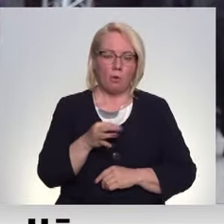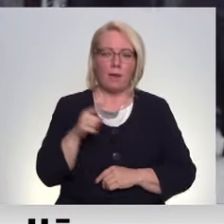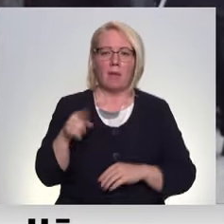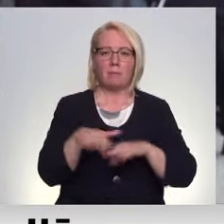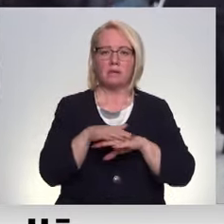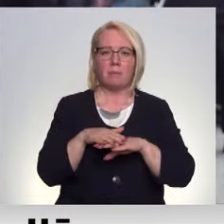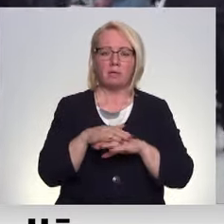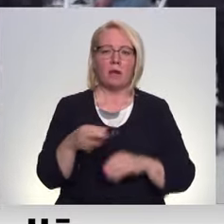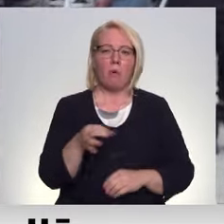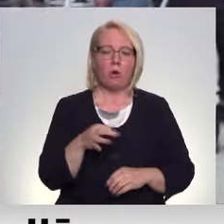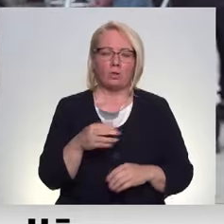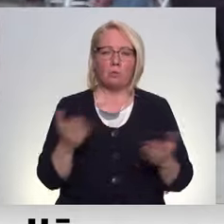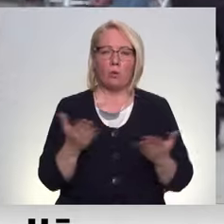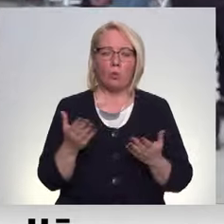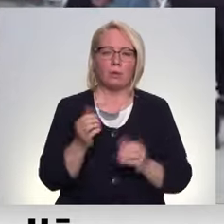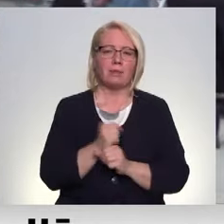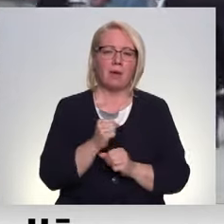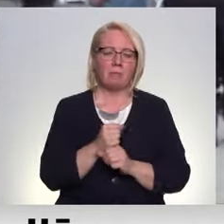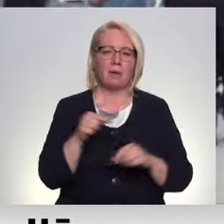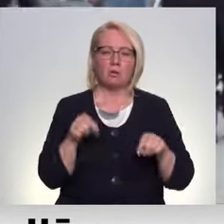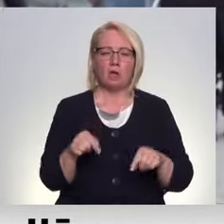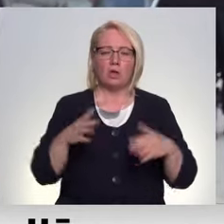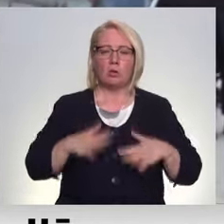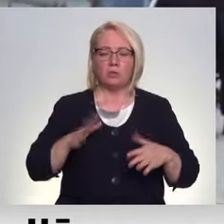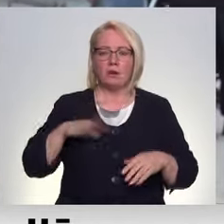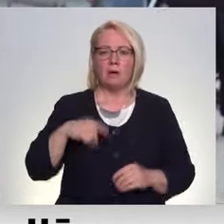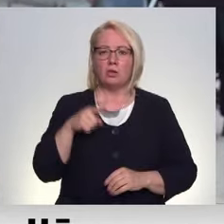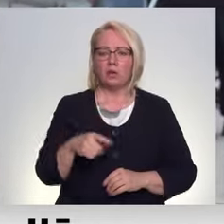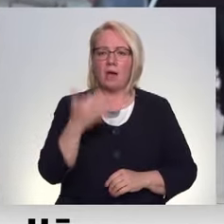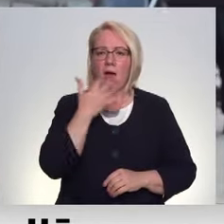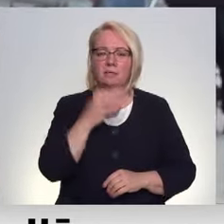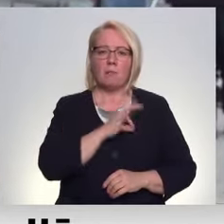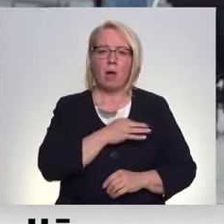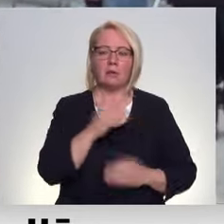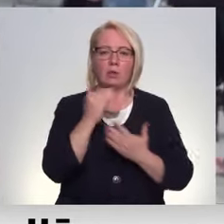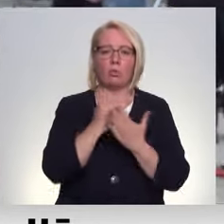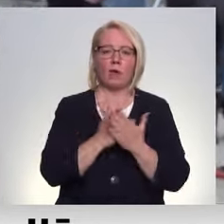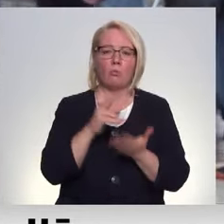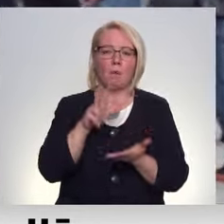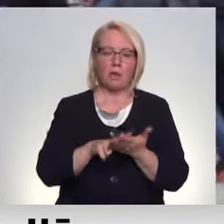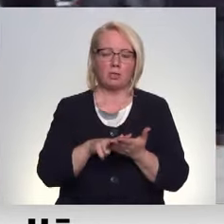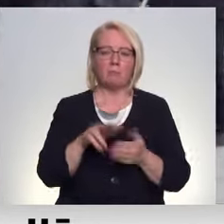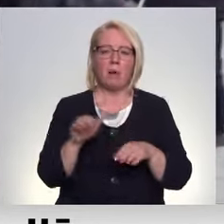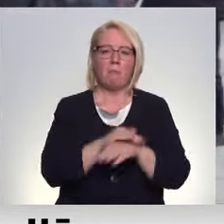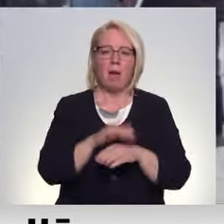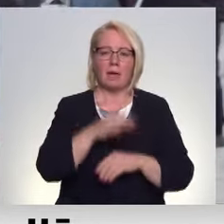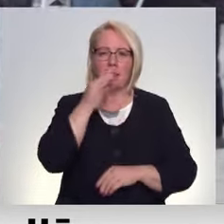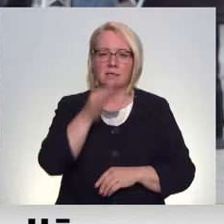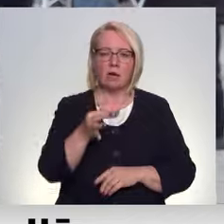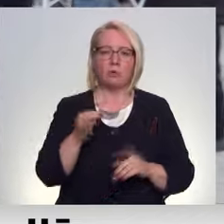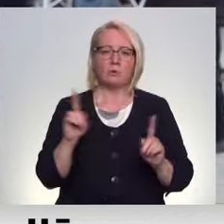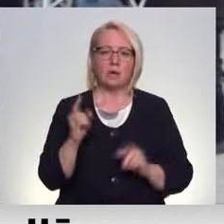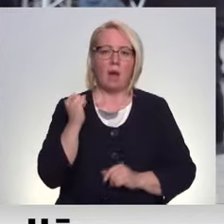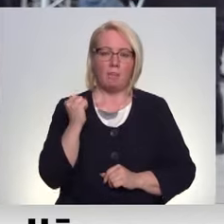sabiedriskajām organizācijām, kurām darbība šeit Gruzijā pēc šī ārzemju aģenta likuma pieņemšanas varētu būt maigi izsakoties